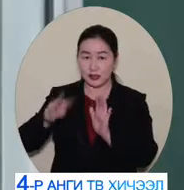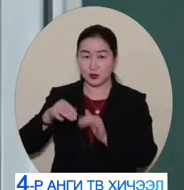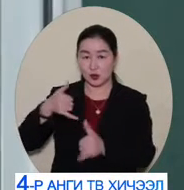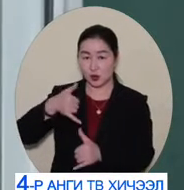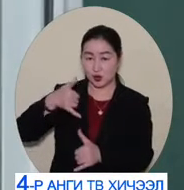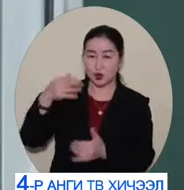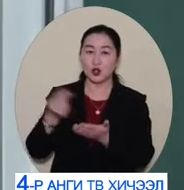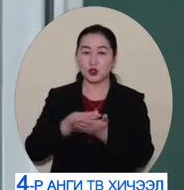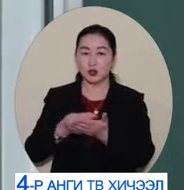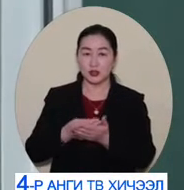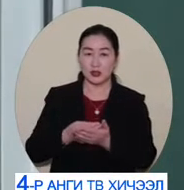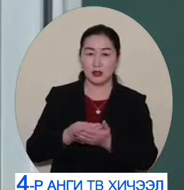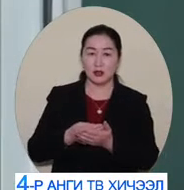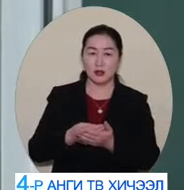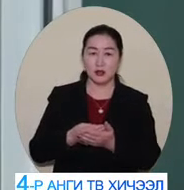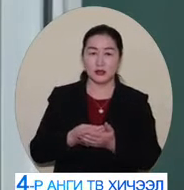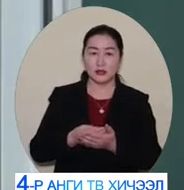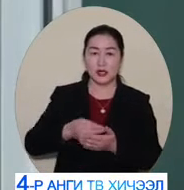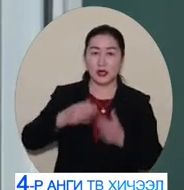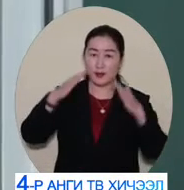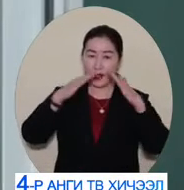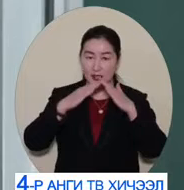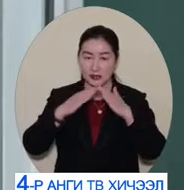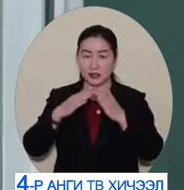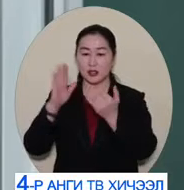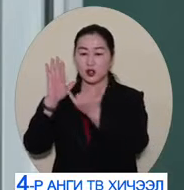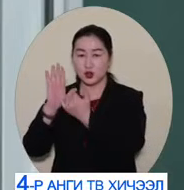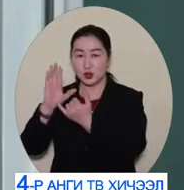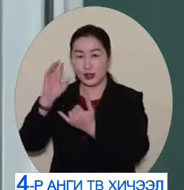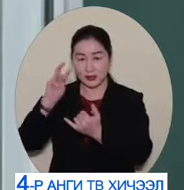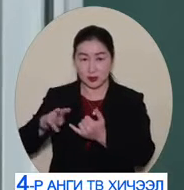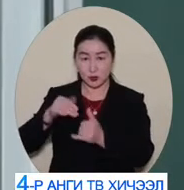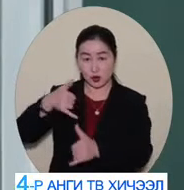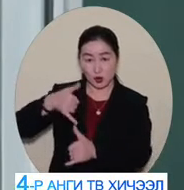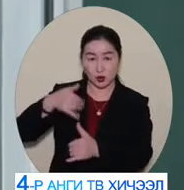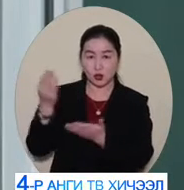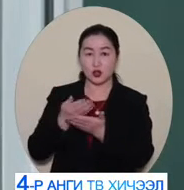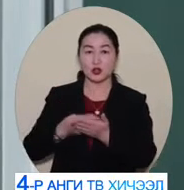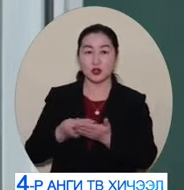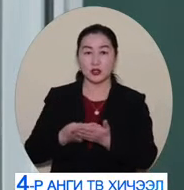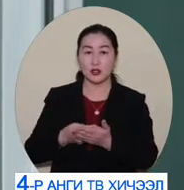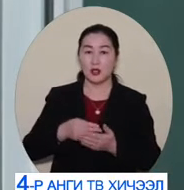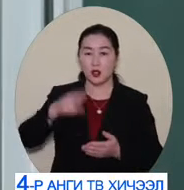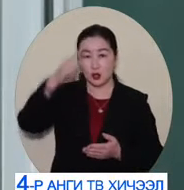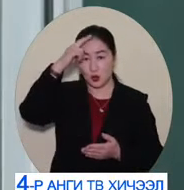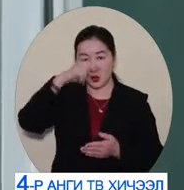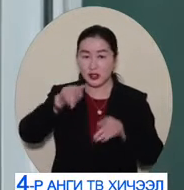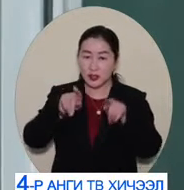За байшингаа бас 6 см өндөртэй зурсан байна. Хүүхдийг бас 6 см өндөртэй